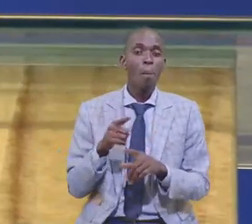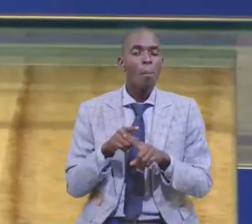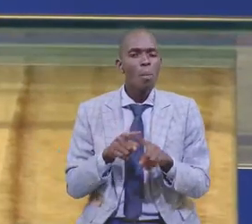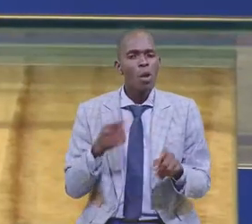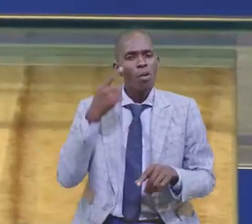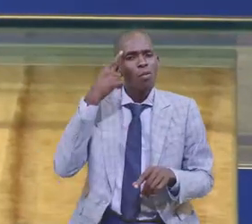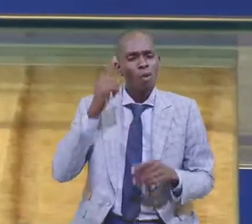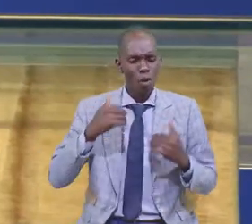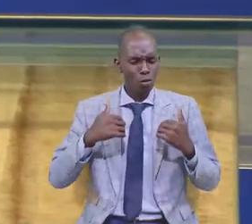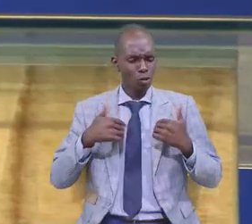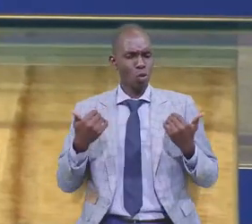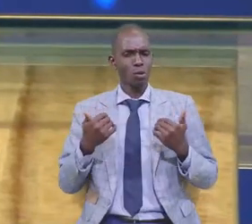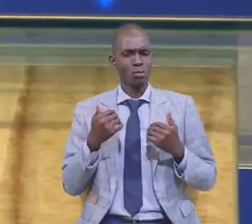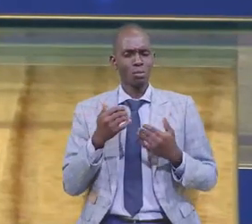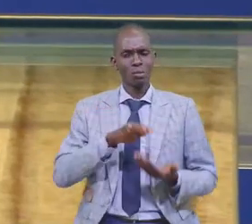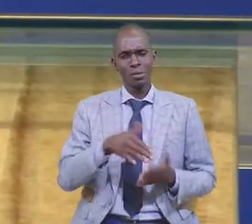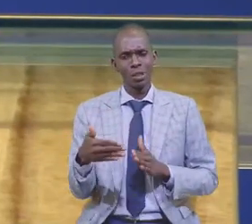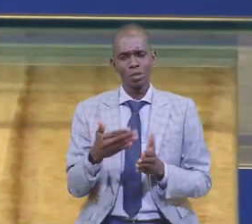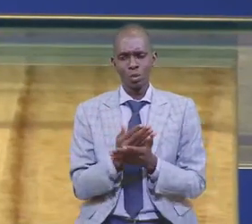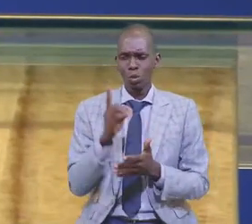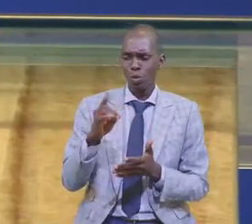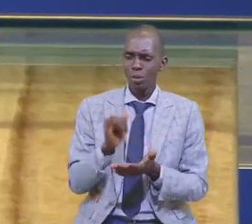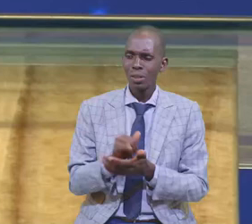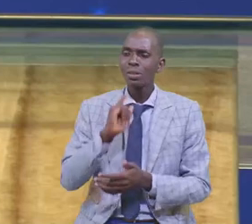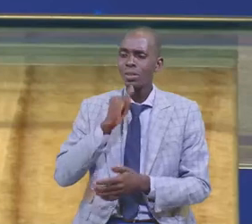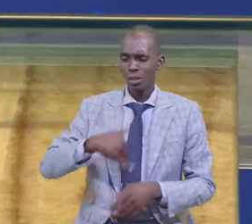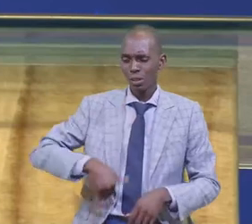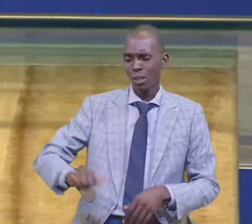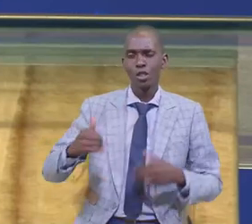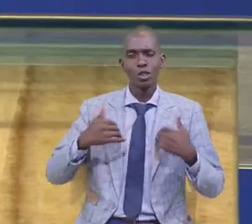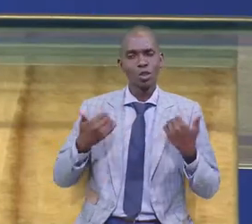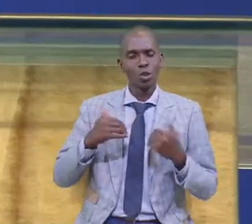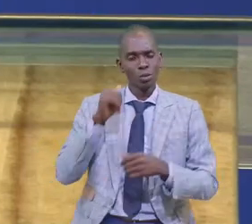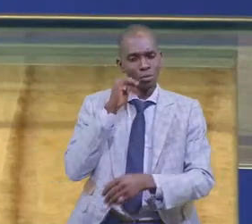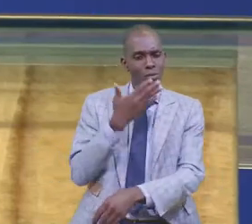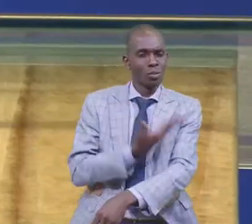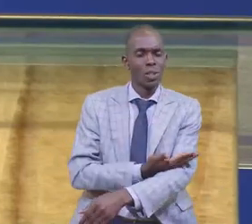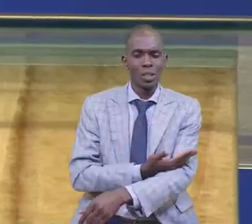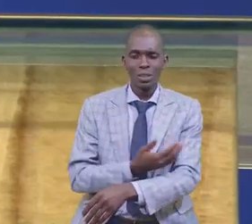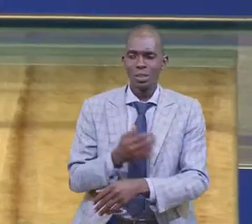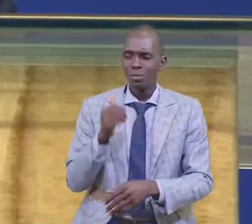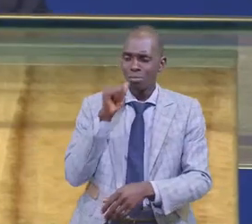Mais pour la mort prématurée, une fille, une jeune fille,